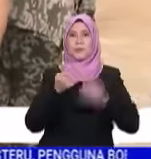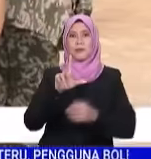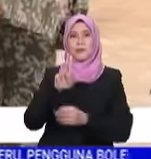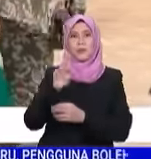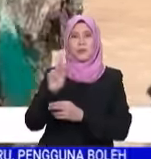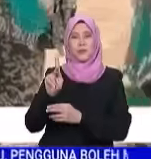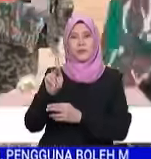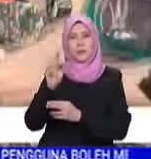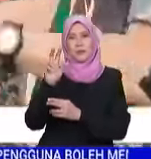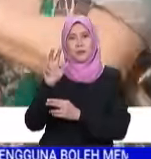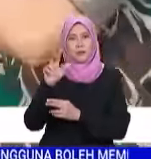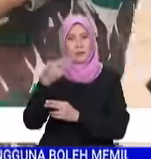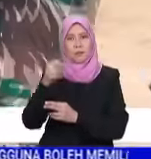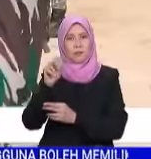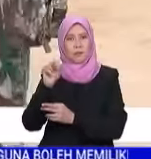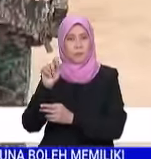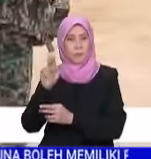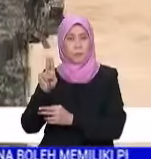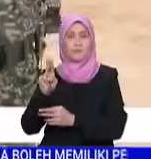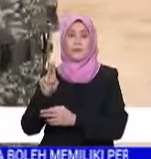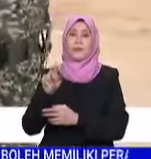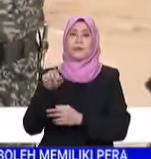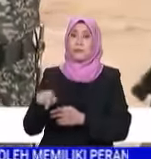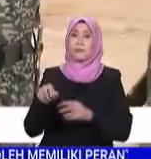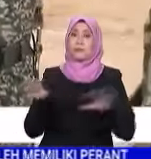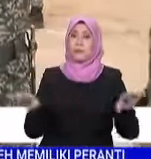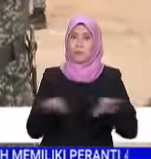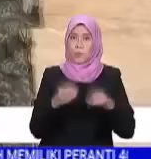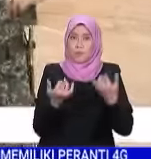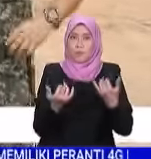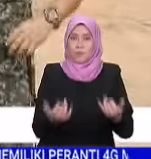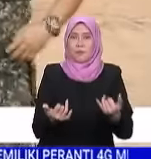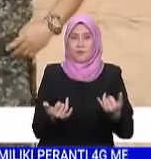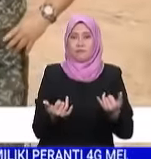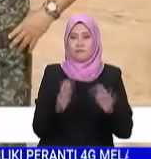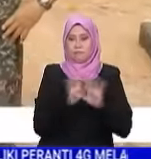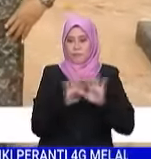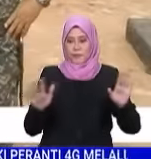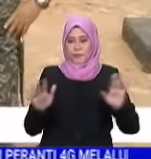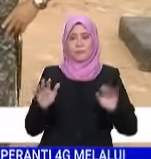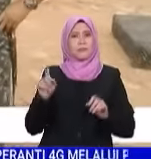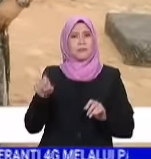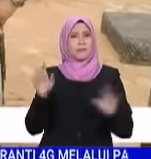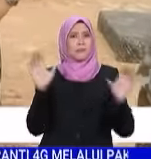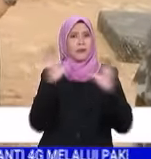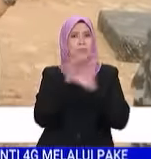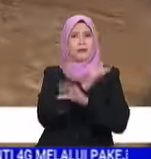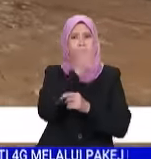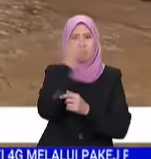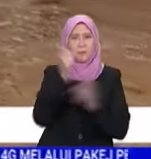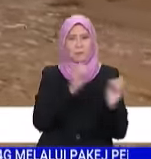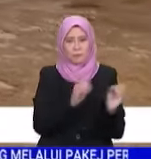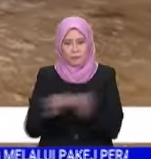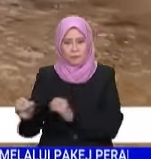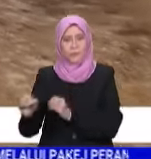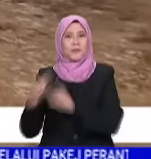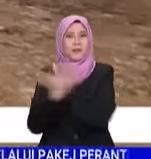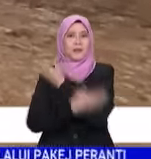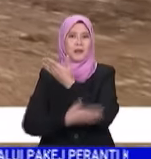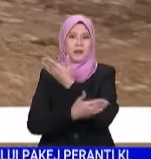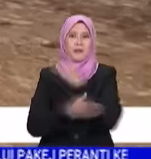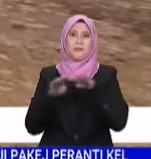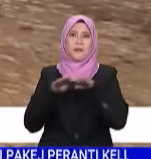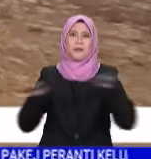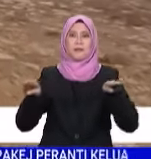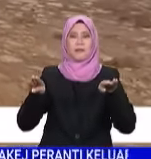hantu aman kata exercise yang dijalankan pada waktu ini memberi sedikit cabaran kerana ia dianjur ketika negara masih dalam